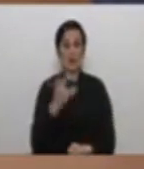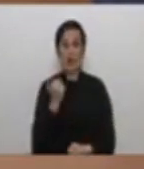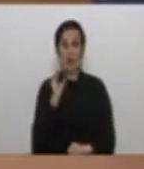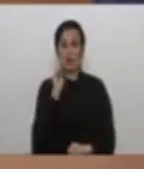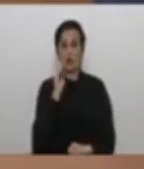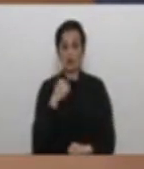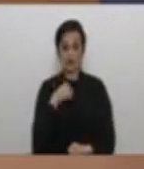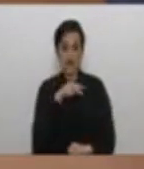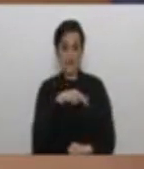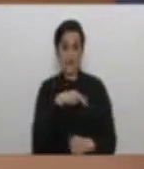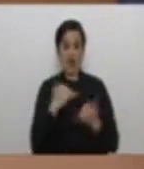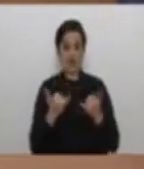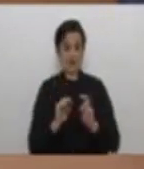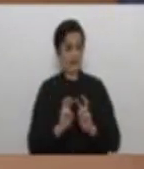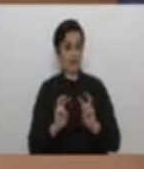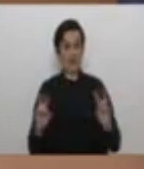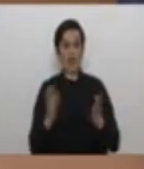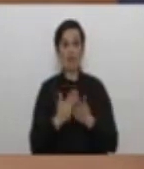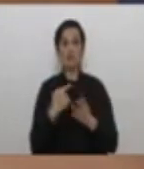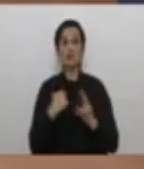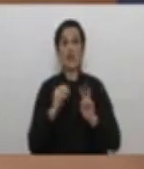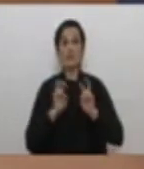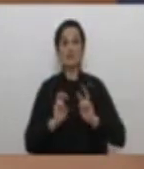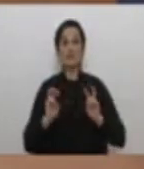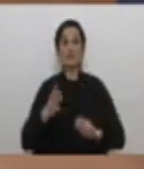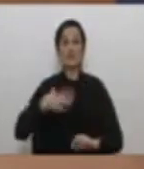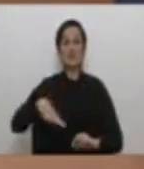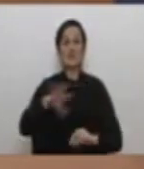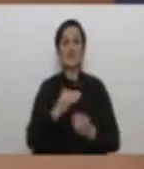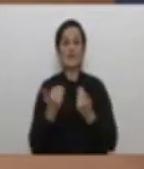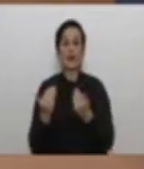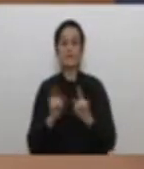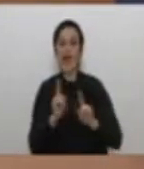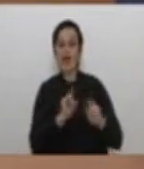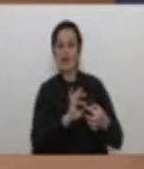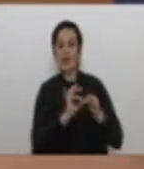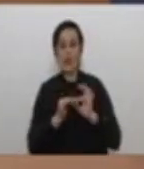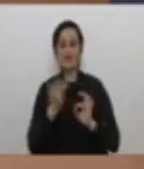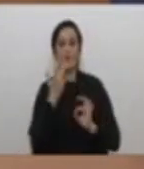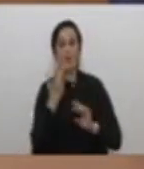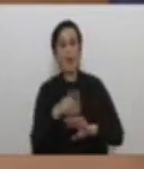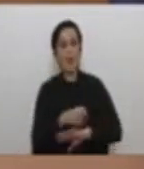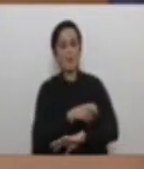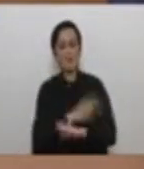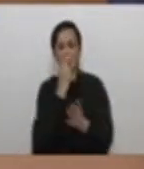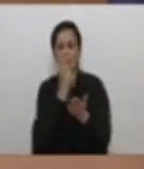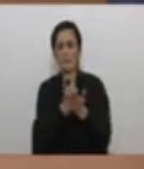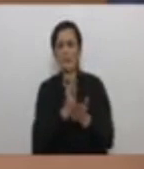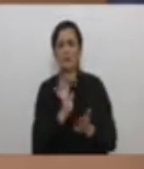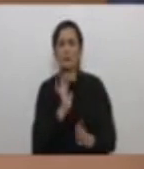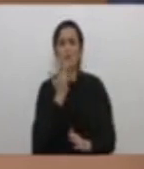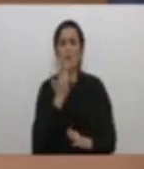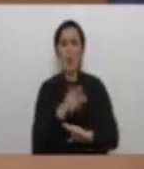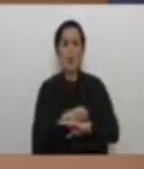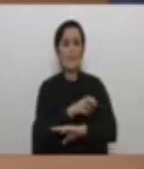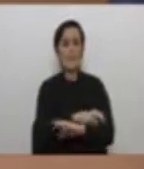ჩვენ პარლამენტში დღეს ვხედავთ, ჩვენ ვხედავთ ქვეყნისთვის და არა კონკრეტული პოლიტიკური პარტიისთვის, მიუხედავად პოლიტიკური